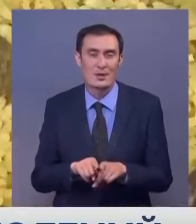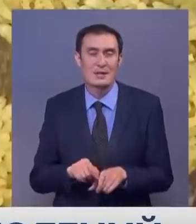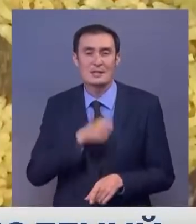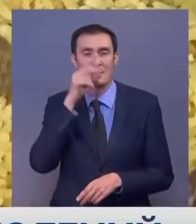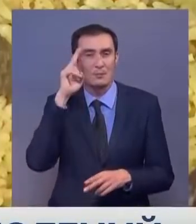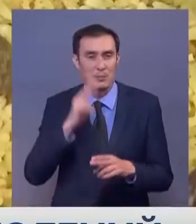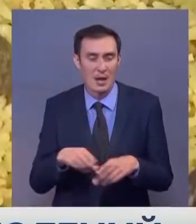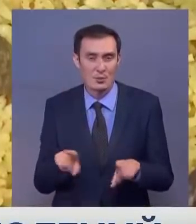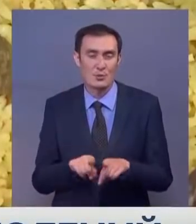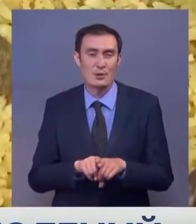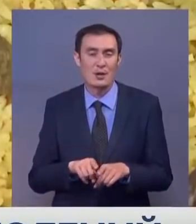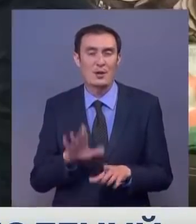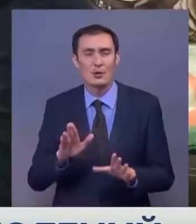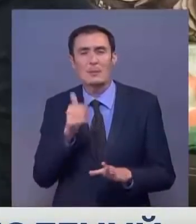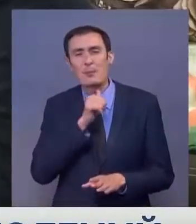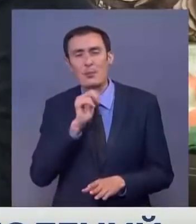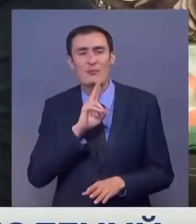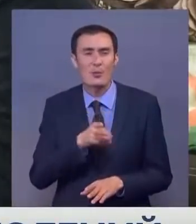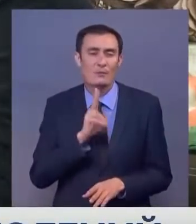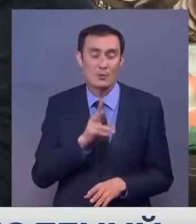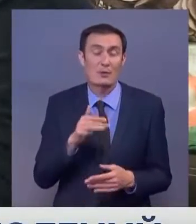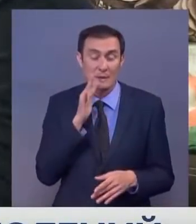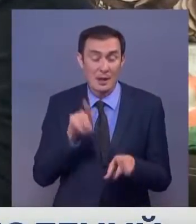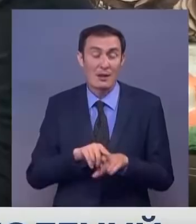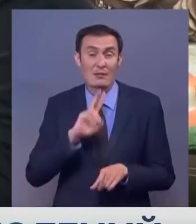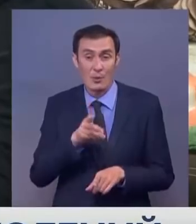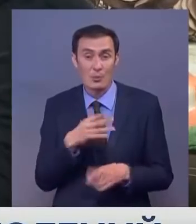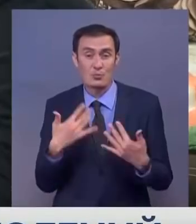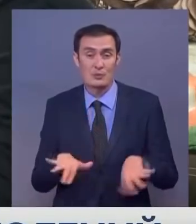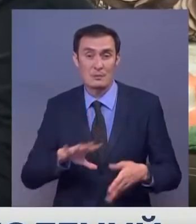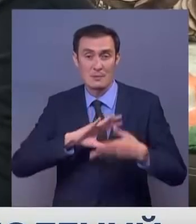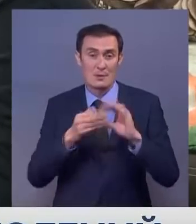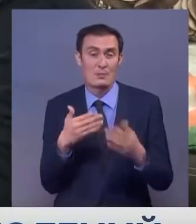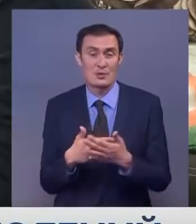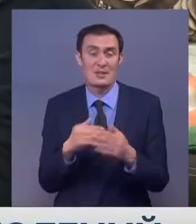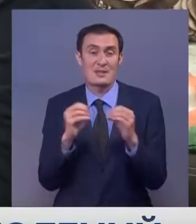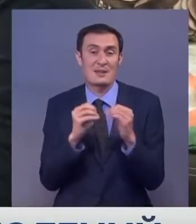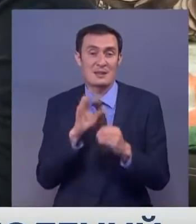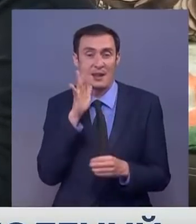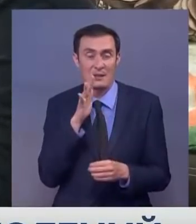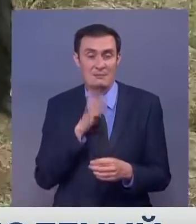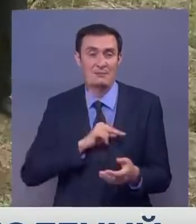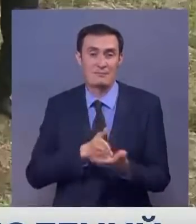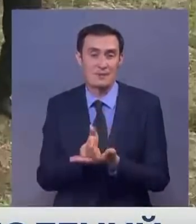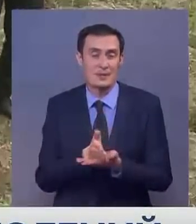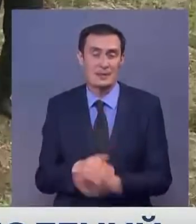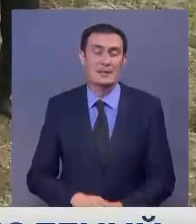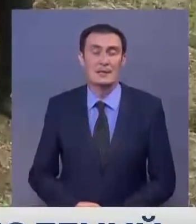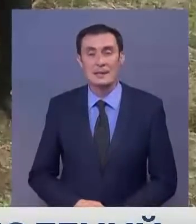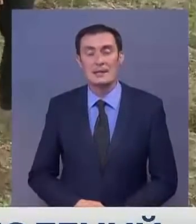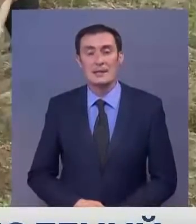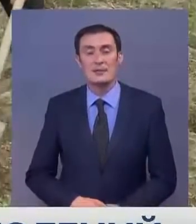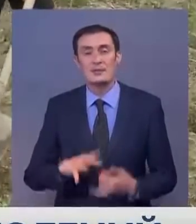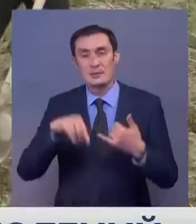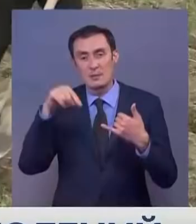Старший брат тоже говорит, мы года два. И у нас года два получилось, вот почти 200 лет у нас стажа. Доставать из земли